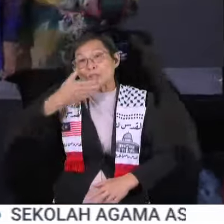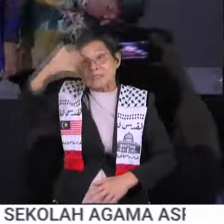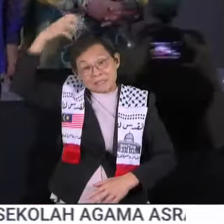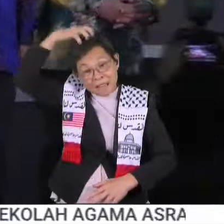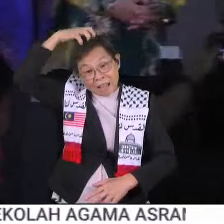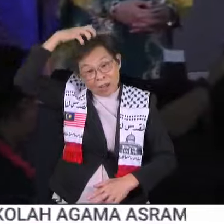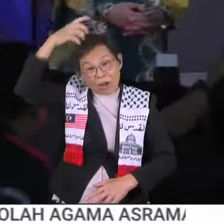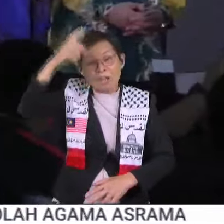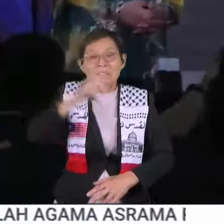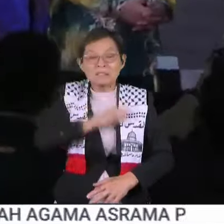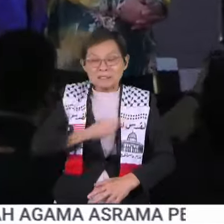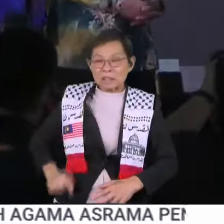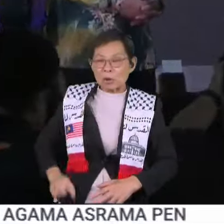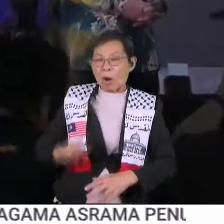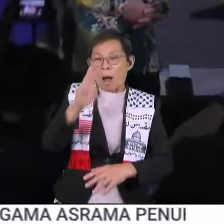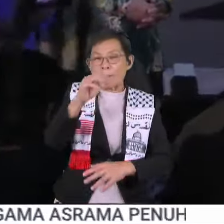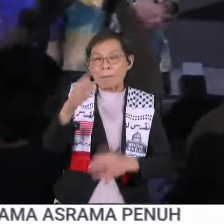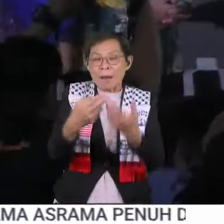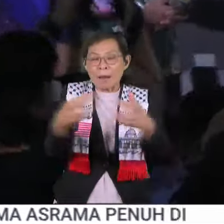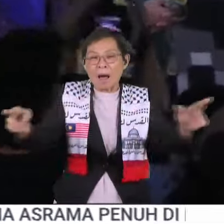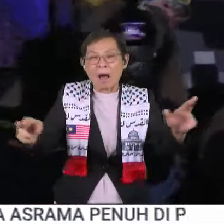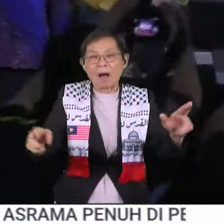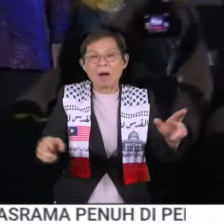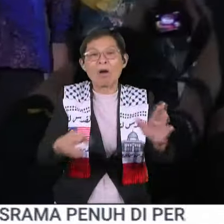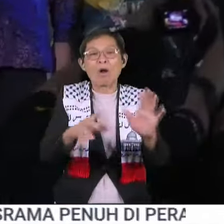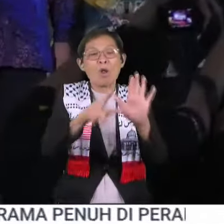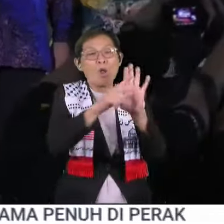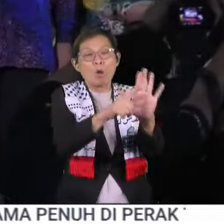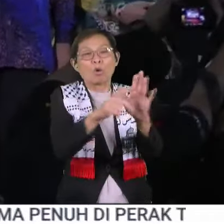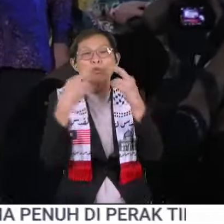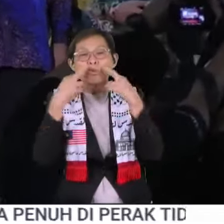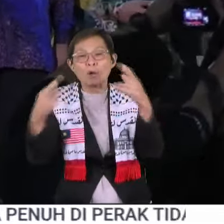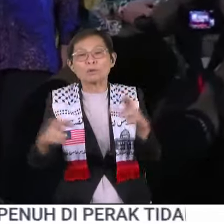berkenaan melancarkan logo Rasmi gagasan rumpun